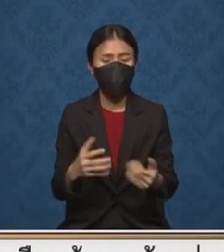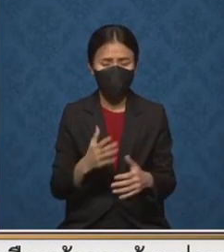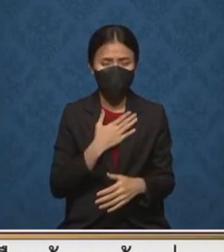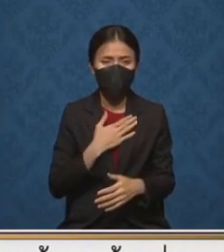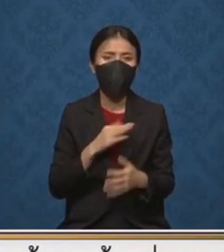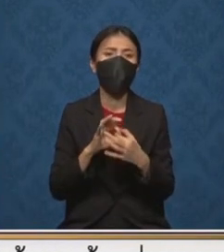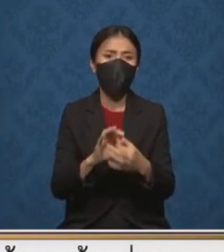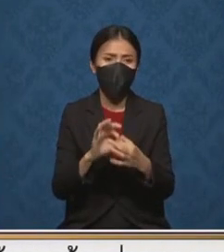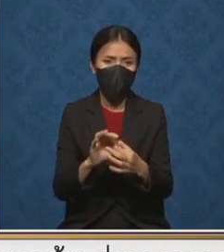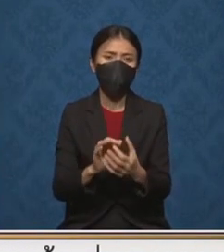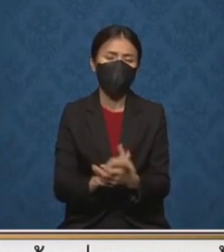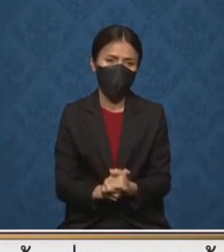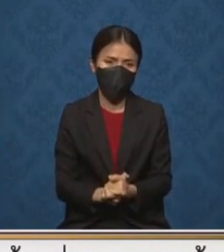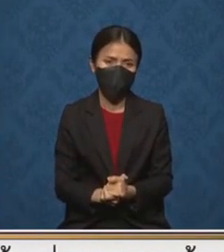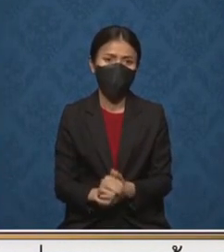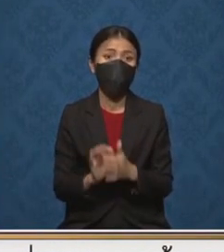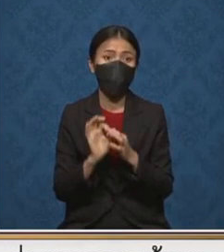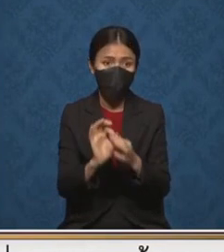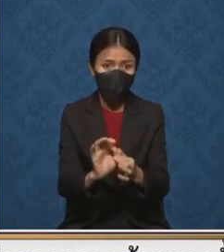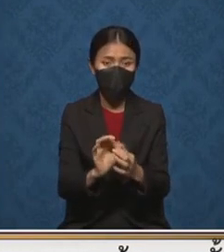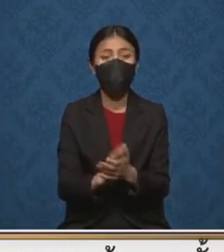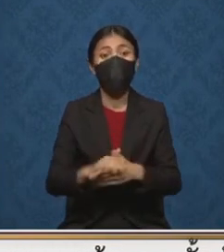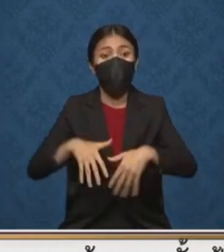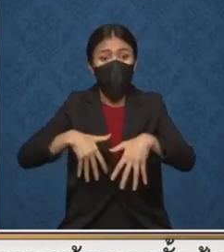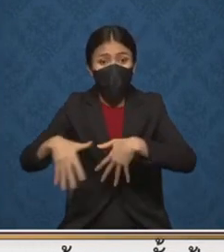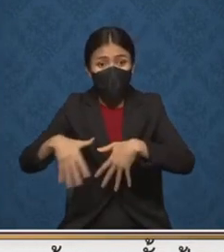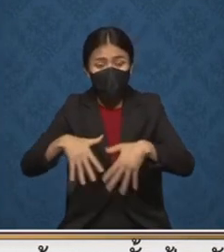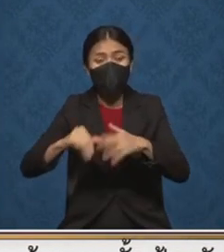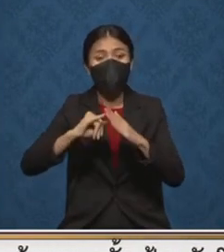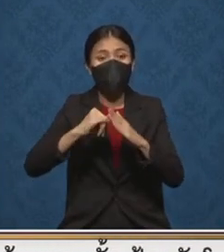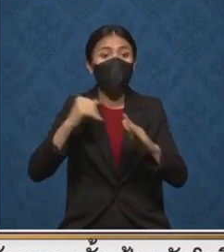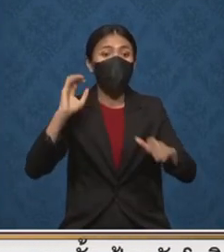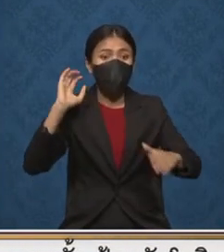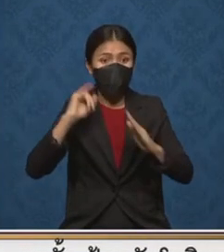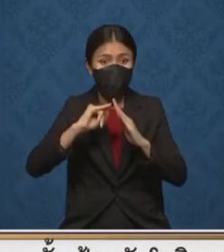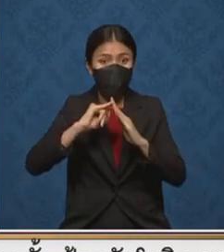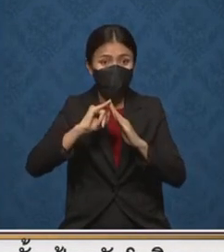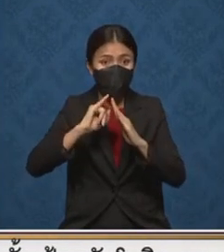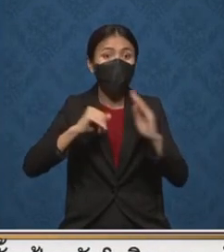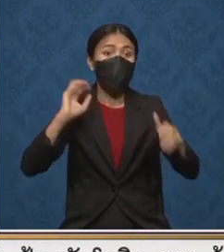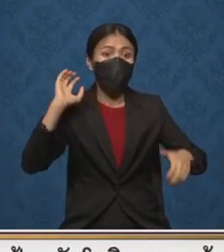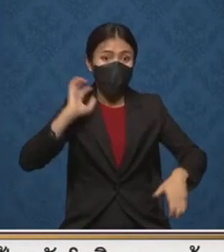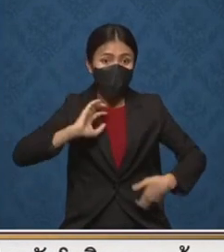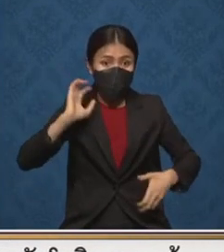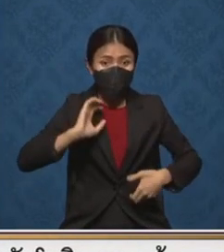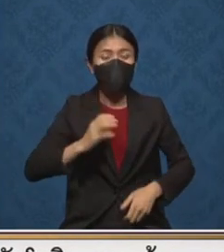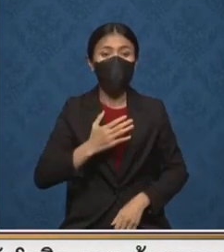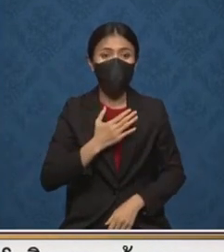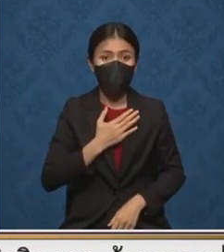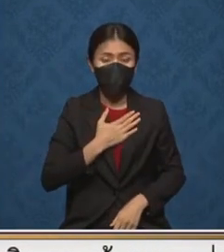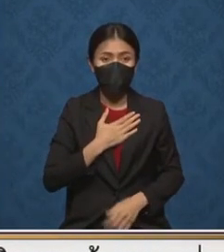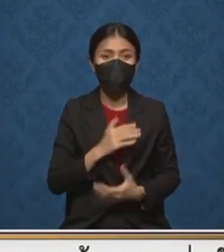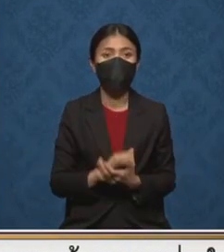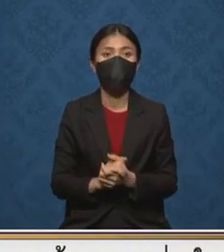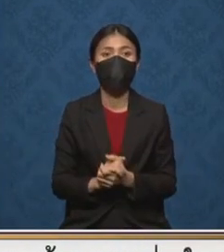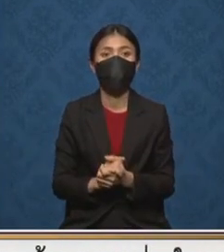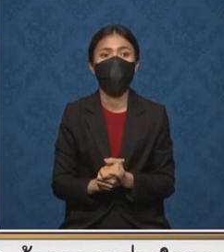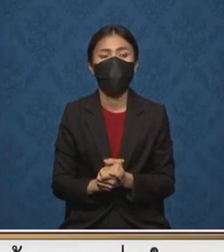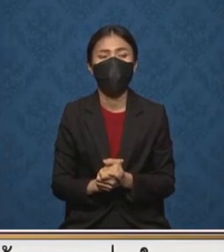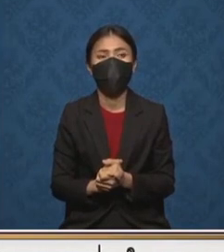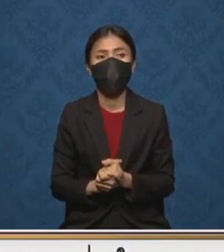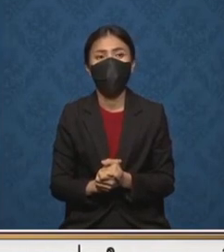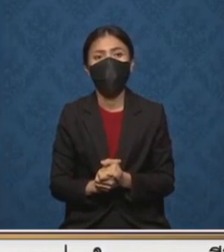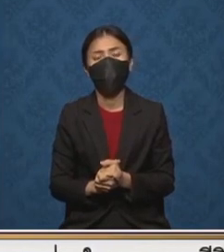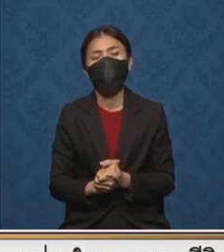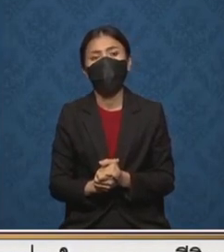แทนพี่น้องพี่น้องชาวจังหวัดลพบุรีในฐานะที่ผมเป็นประธานคณะการกลาง